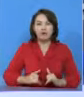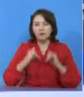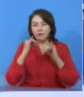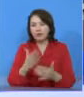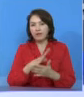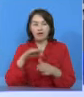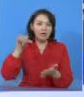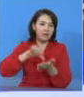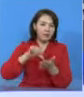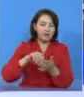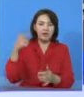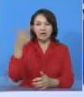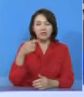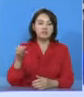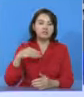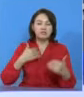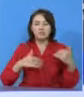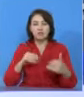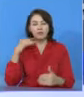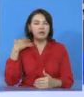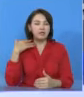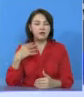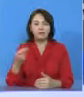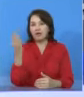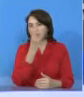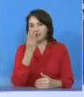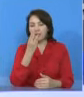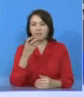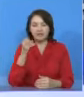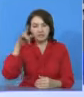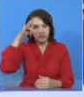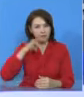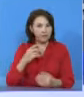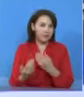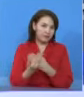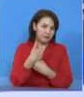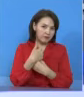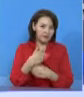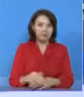арналды. Қатысушылар Атырау, Жамбыл, Қызылорда, Маңғыстау және Батыс Қазақстаннан келді.